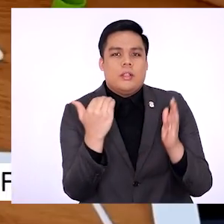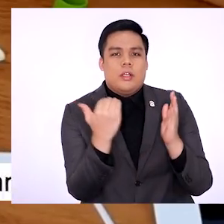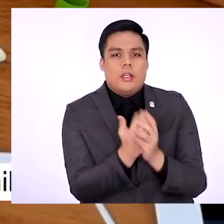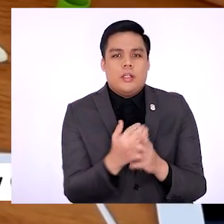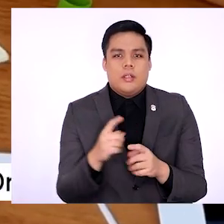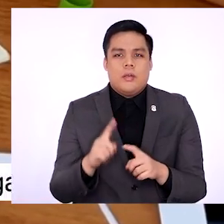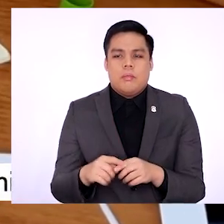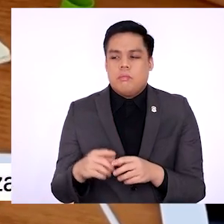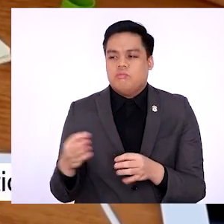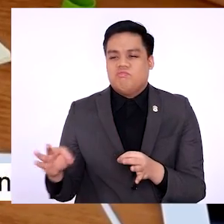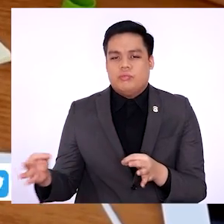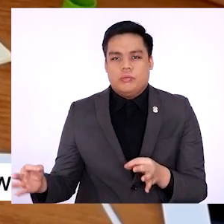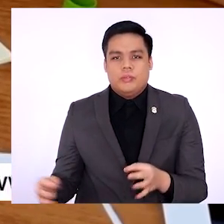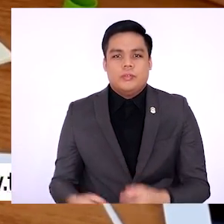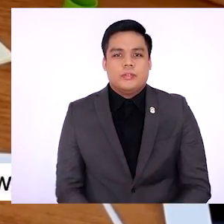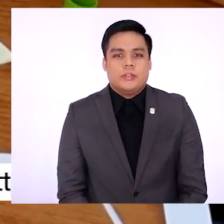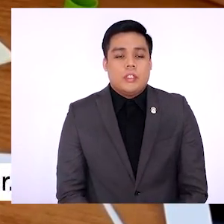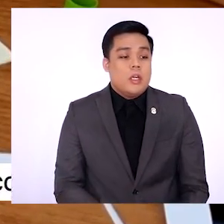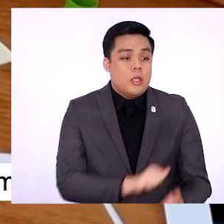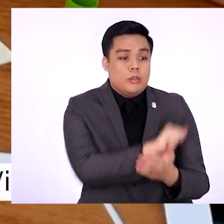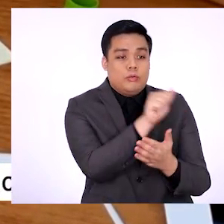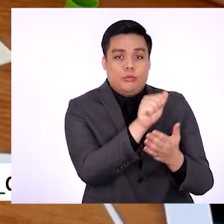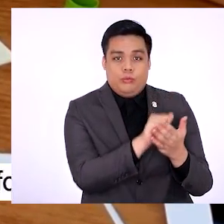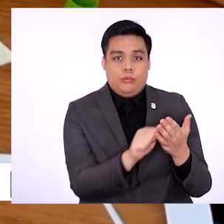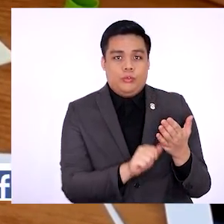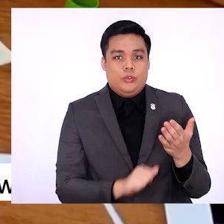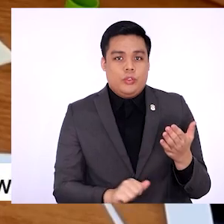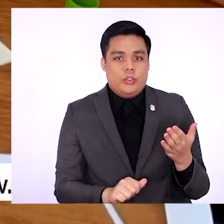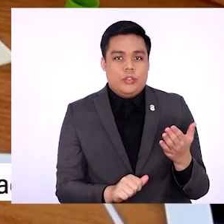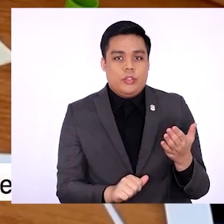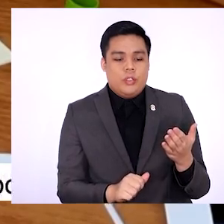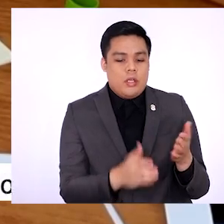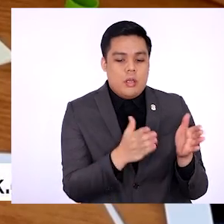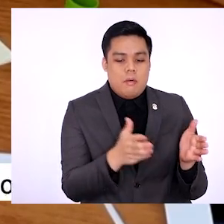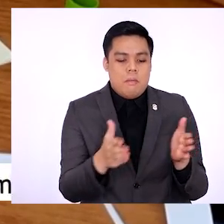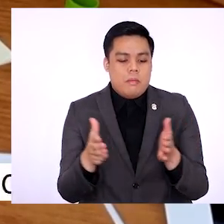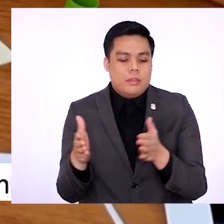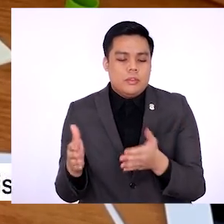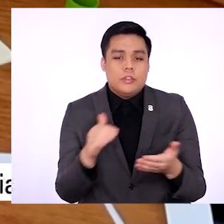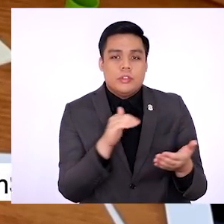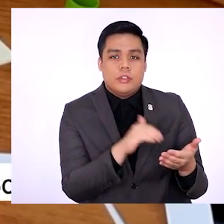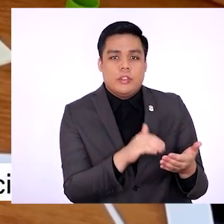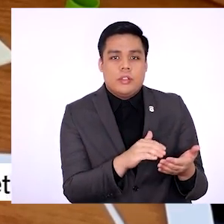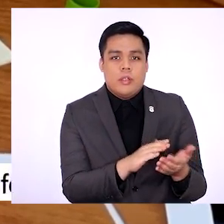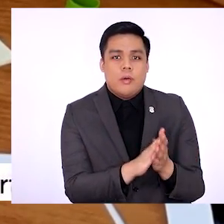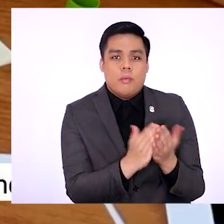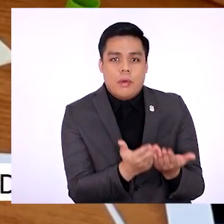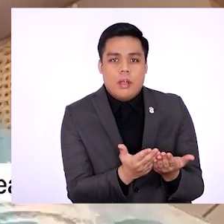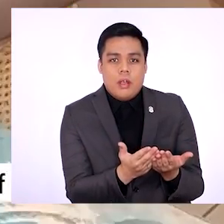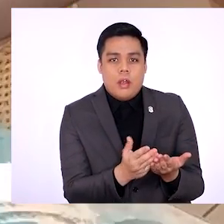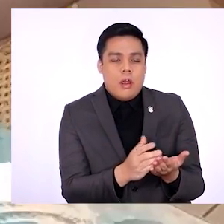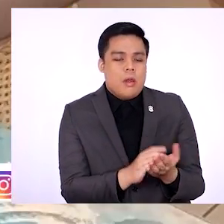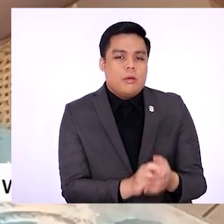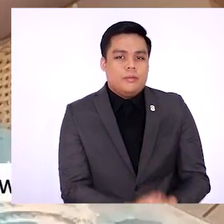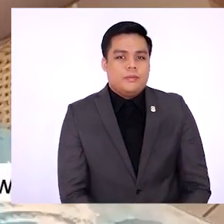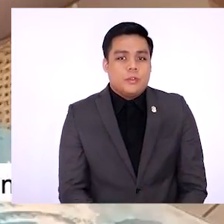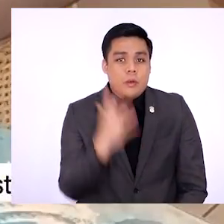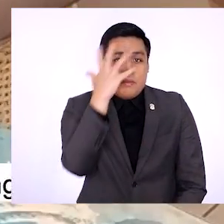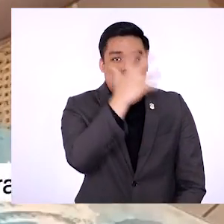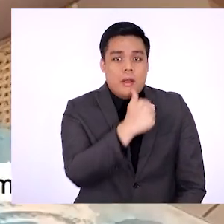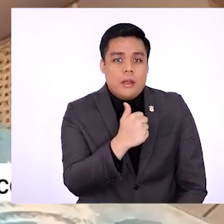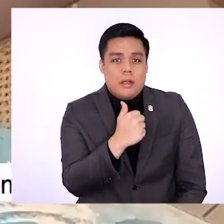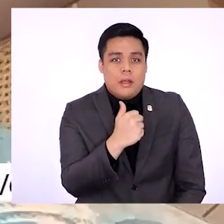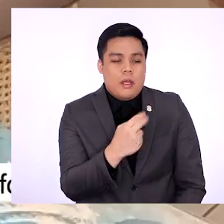procrastination. Kanilang idinisenyo ang mga study planner batay sa kung ano ang babagay at magpapaganda rito.